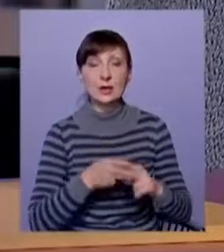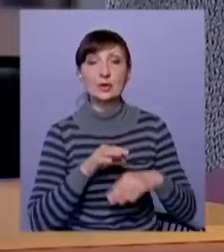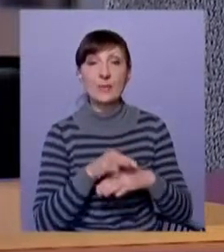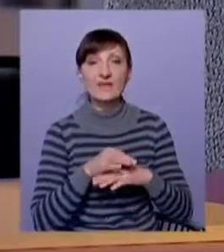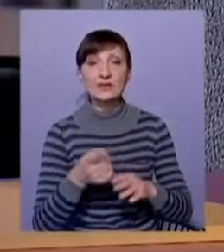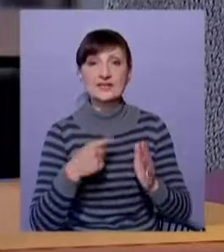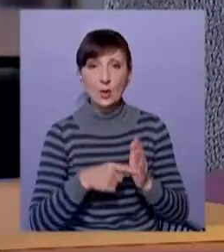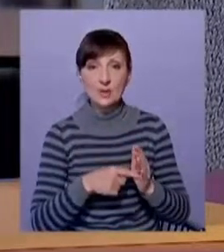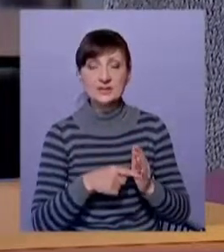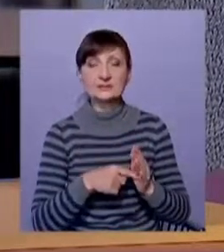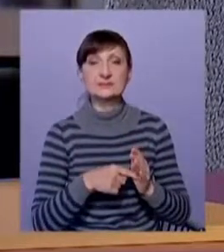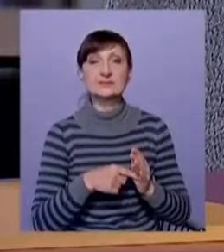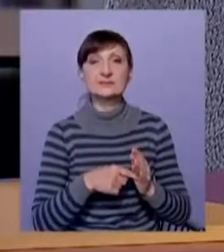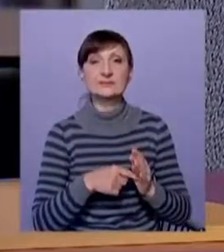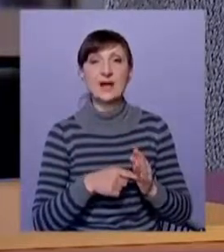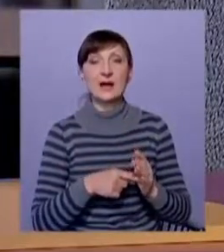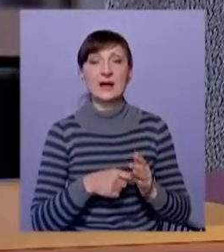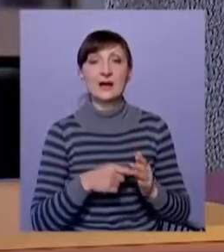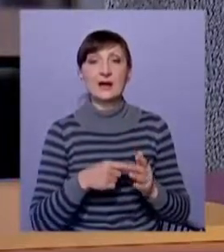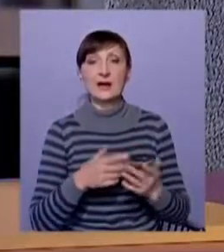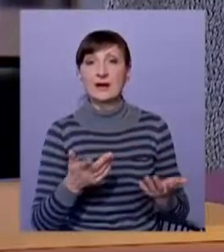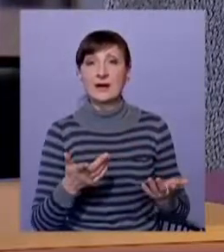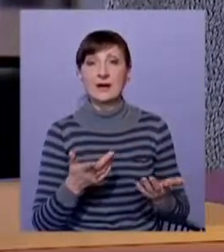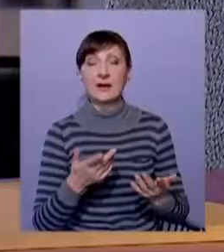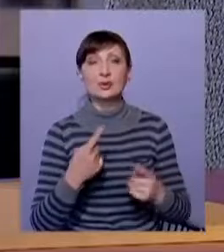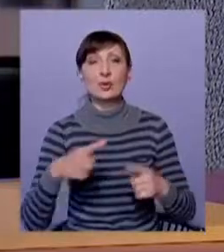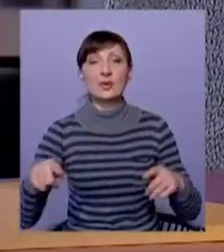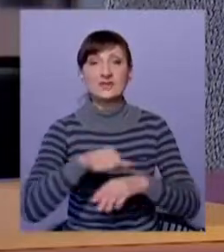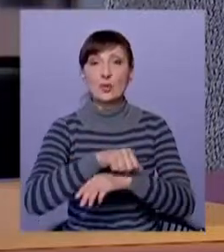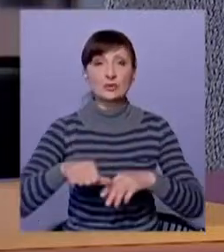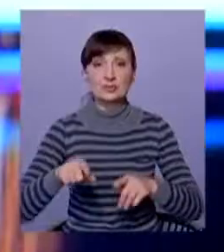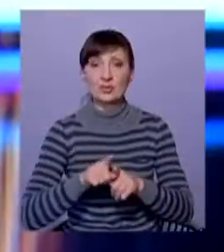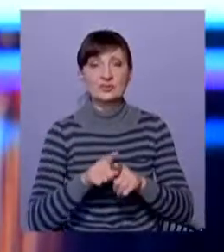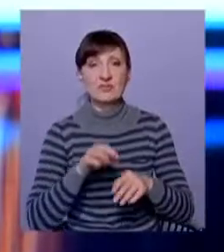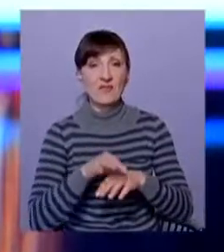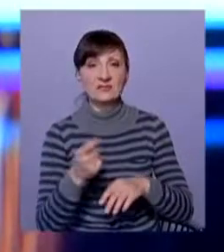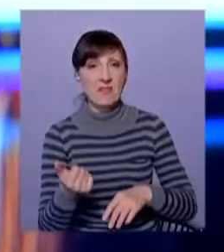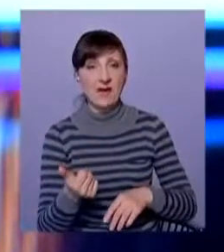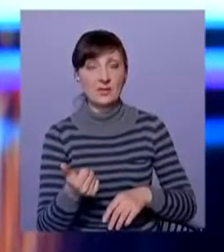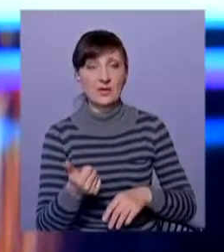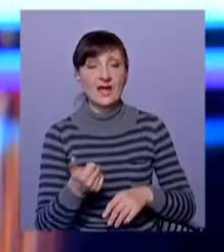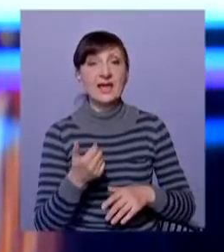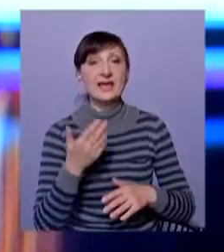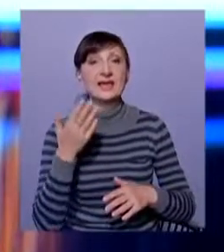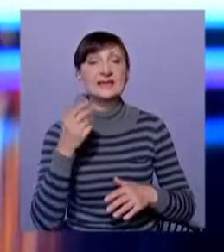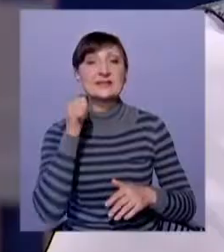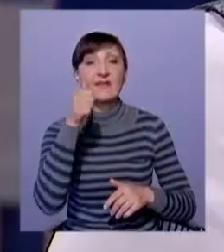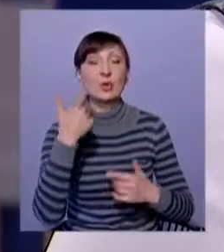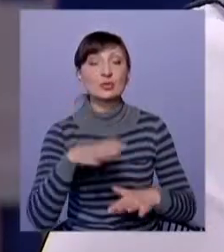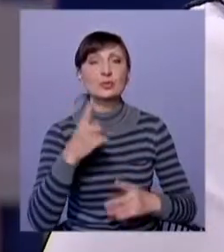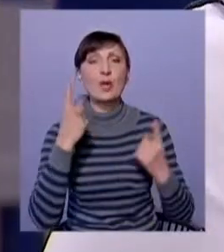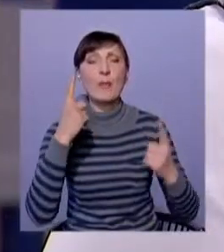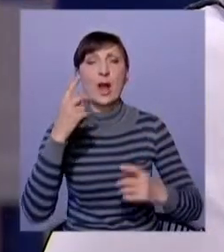городе, практически не думаю, что в какой-то мере проводятся где-то за рубежом. И завтра уже, когда начнет работать глобальная конференция, мы